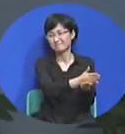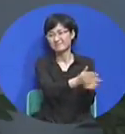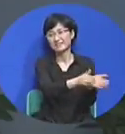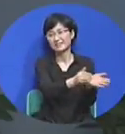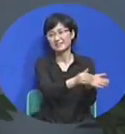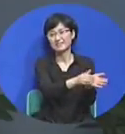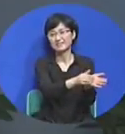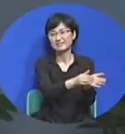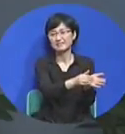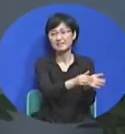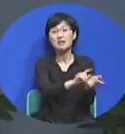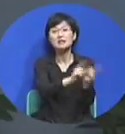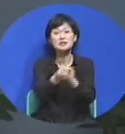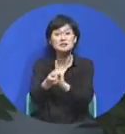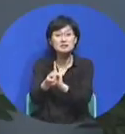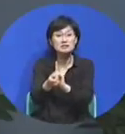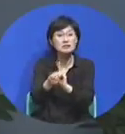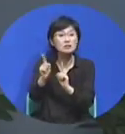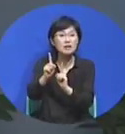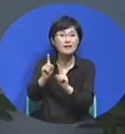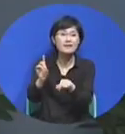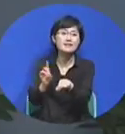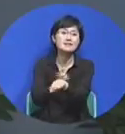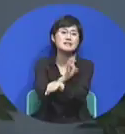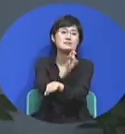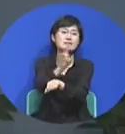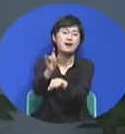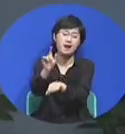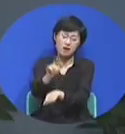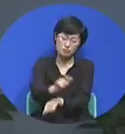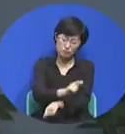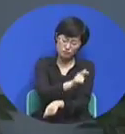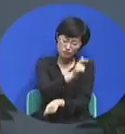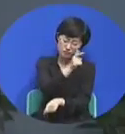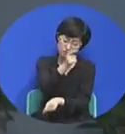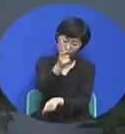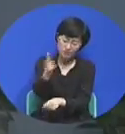night. 24하게 됐어요. Instead, I prayed 24-hour